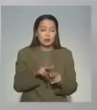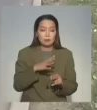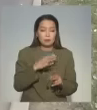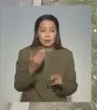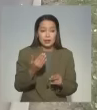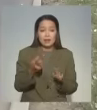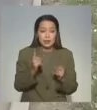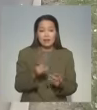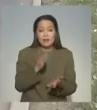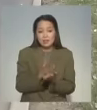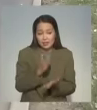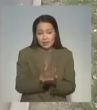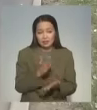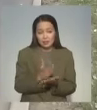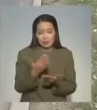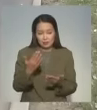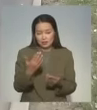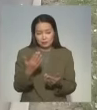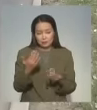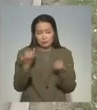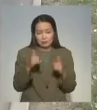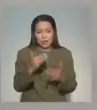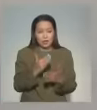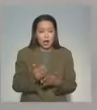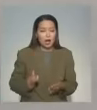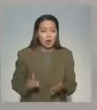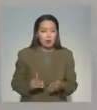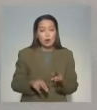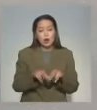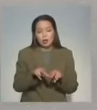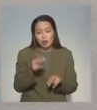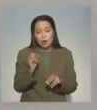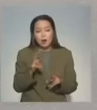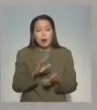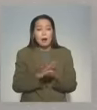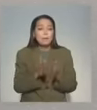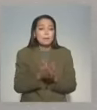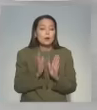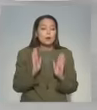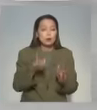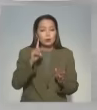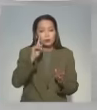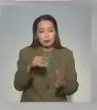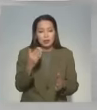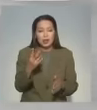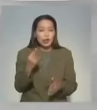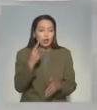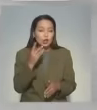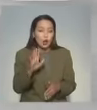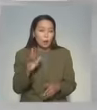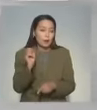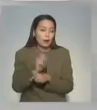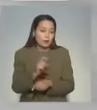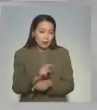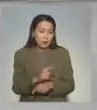является действительным. Это привело в замешательство компанию-строителя. Как при таких обстоятельствах ее признали недобросовестным поставщиком?